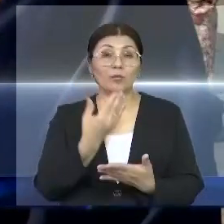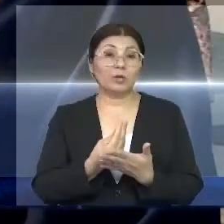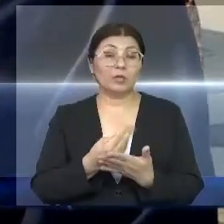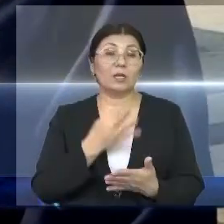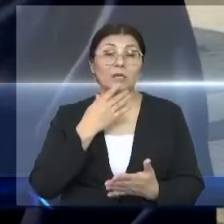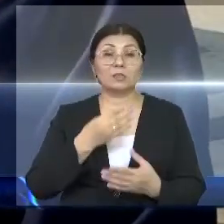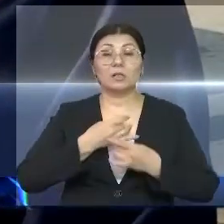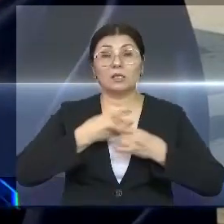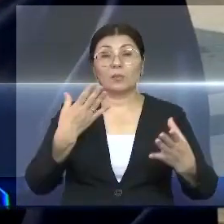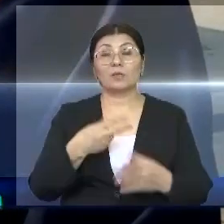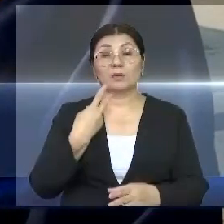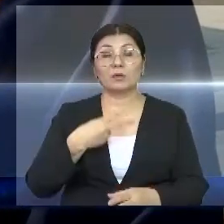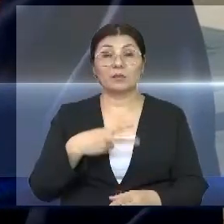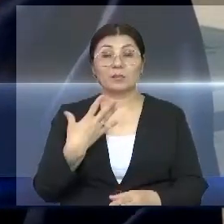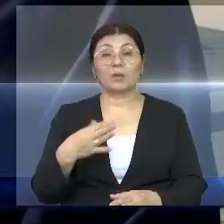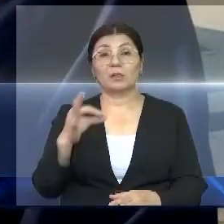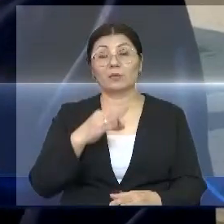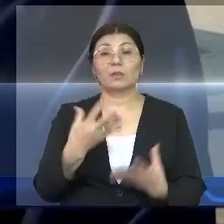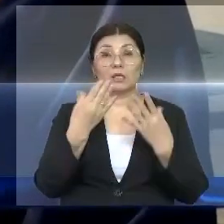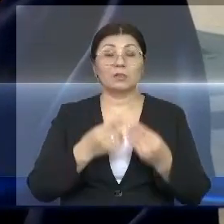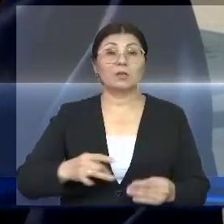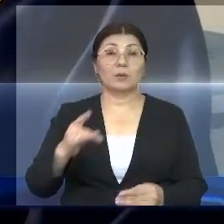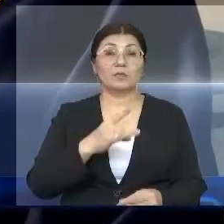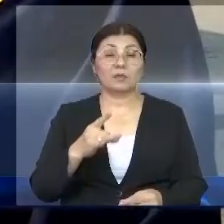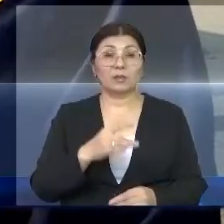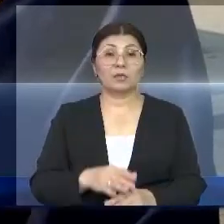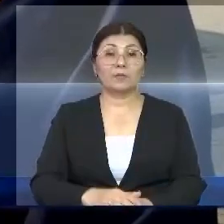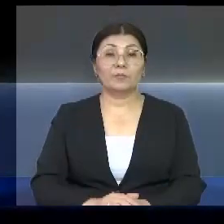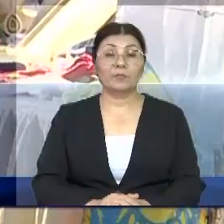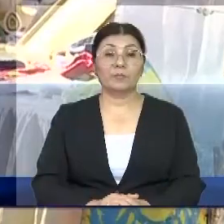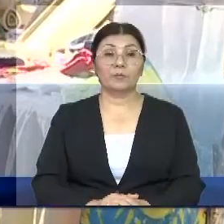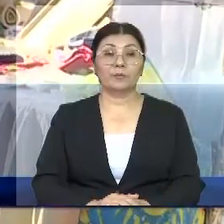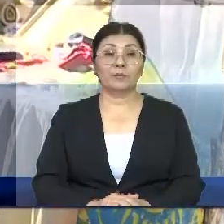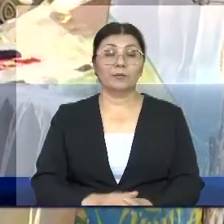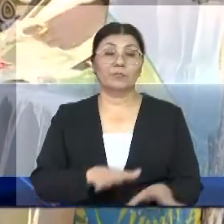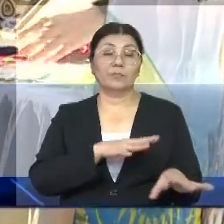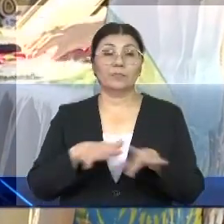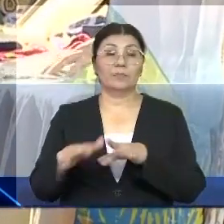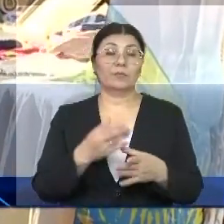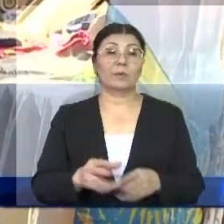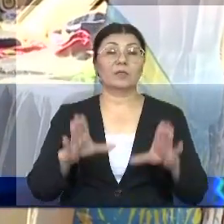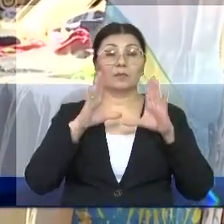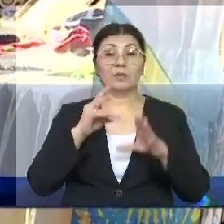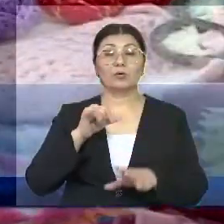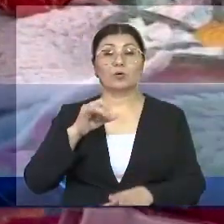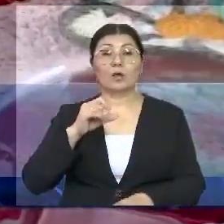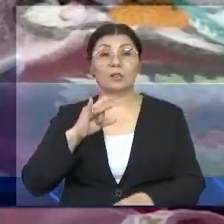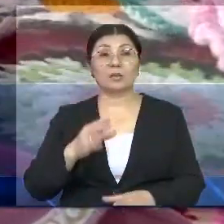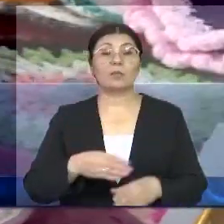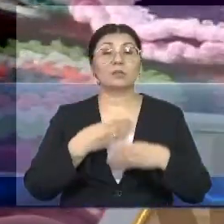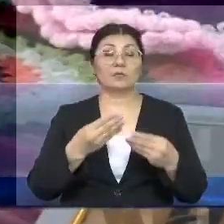национальным. Таким образом, мы хотим поднять настроение горожанам, чтобы они ощутили атмосферу праздника. В ходе мероприятия мечетью Нургасыр была